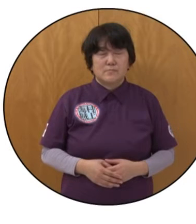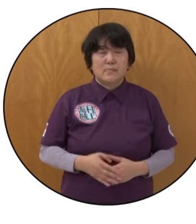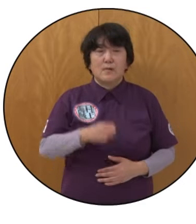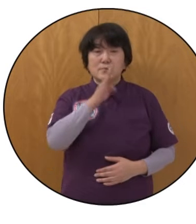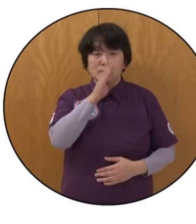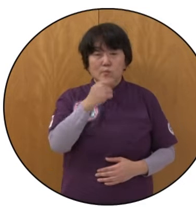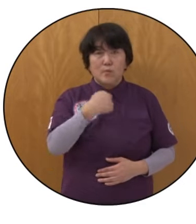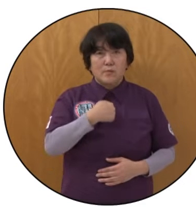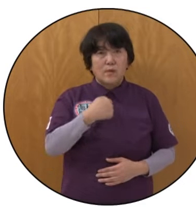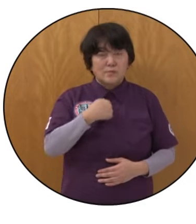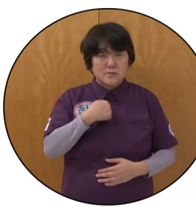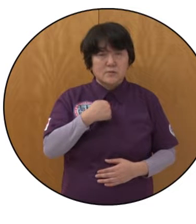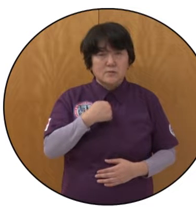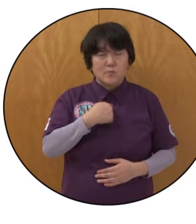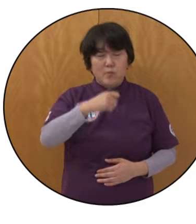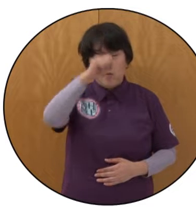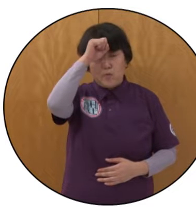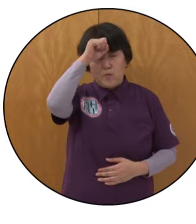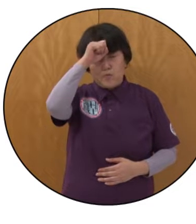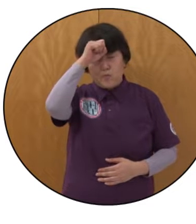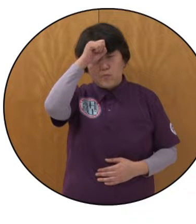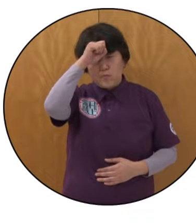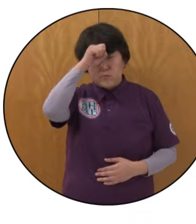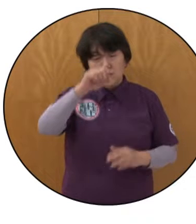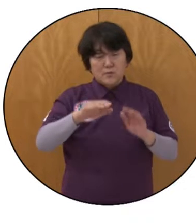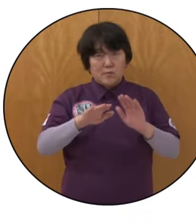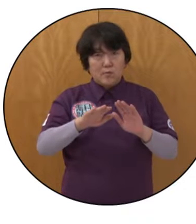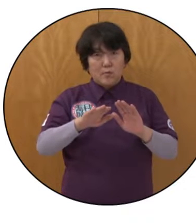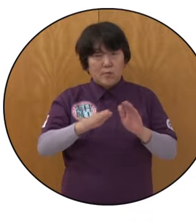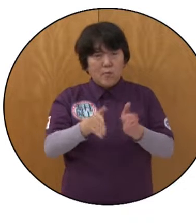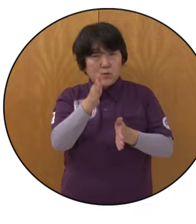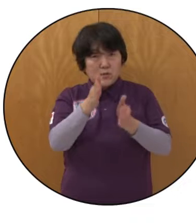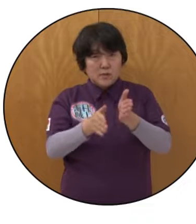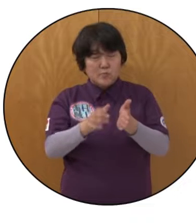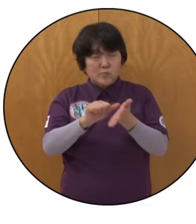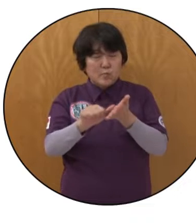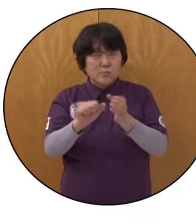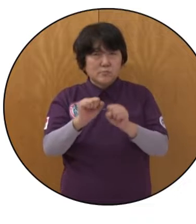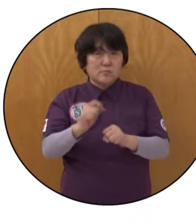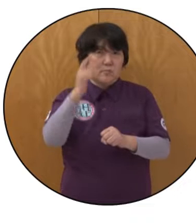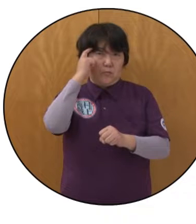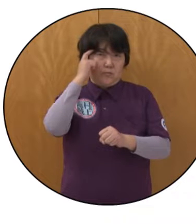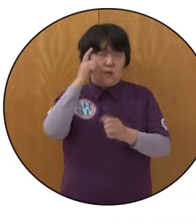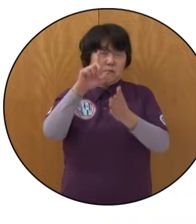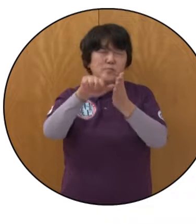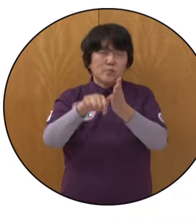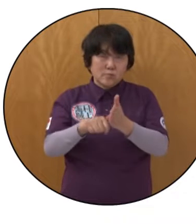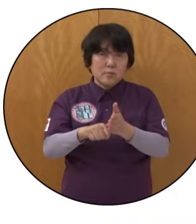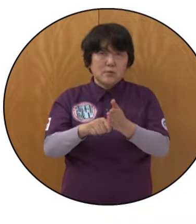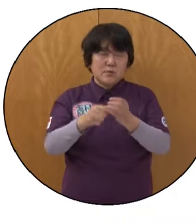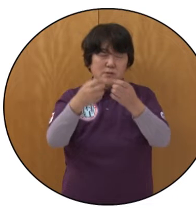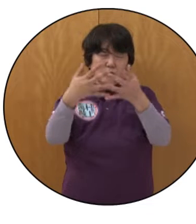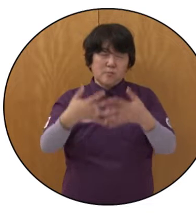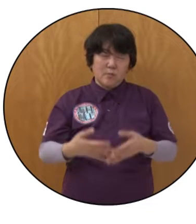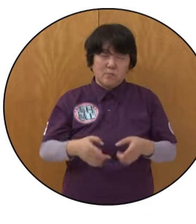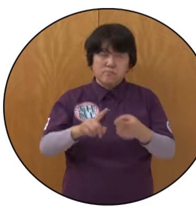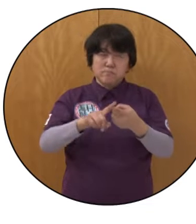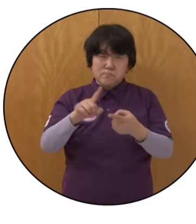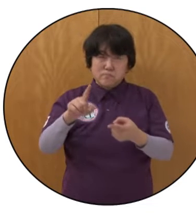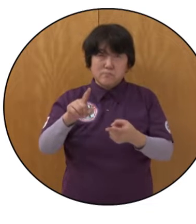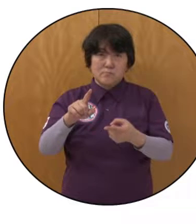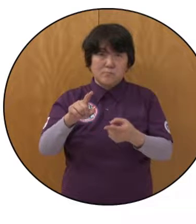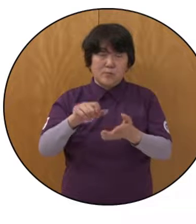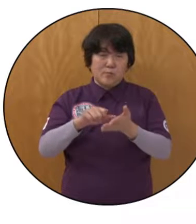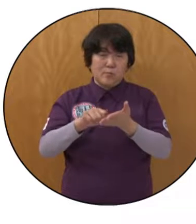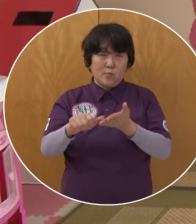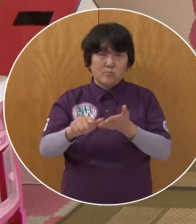実は私も病児保育を利用しようと思って登録を試みたんですが、当時は少しハードルが高くて断念してしまい